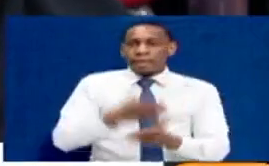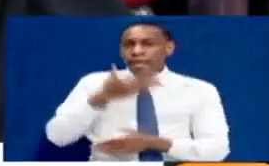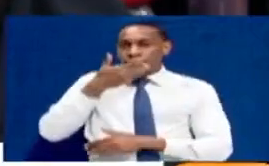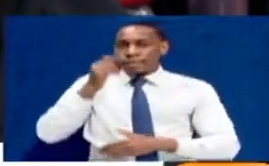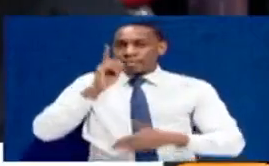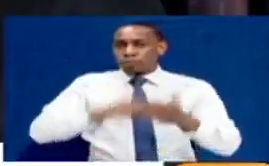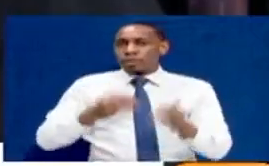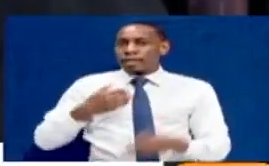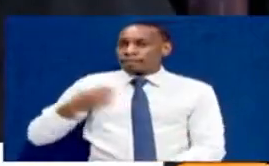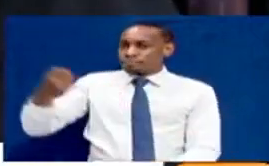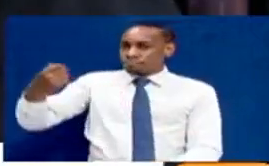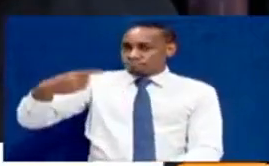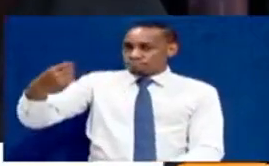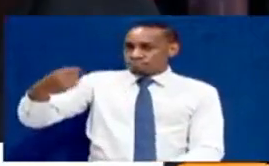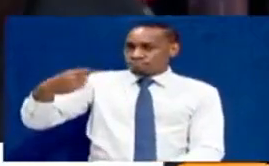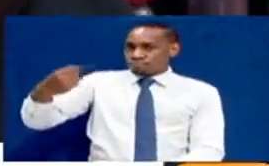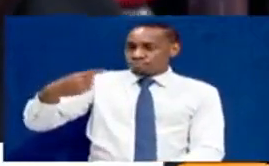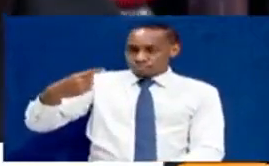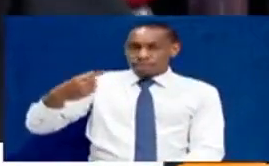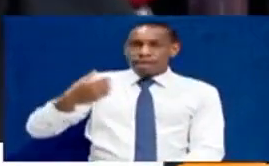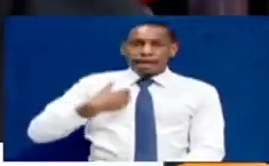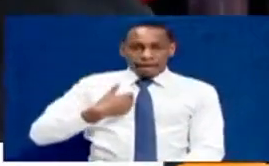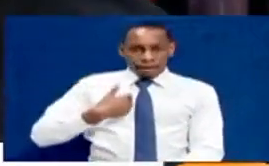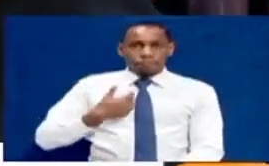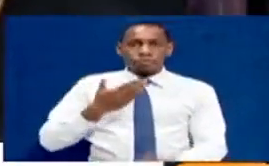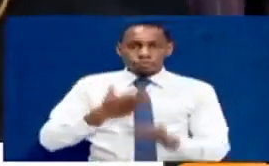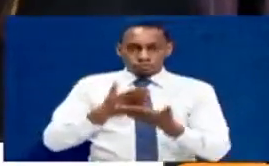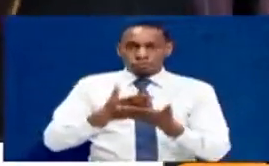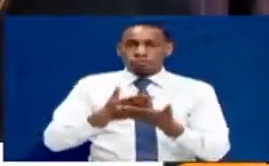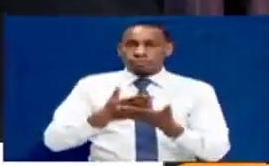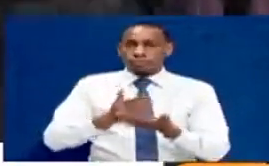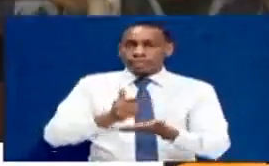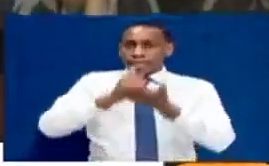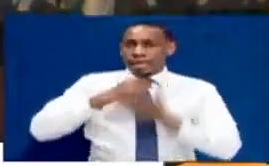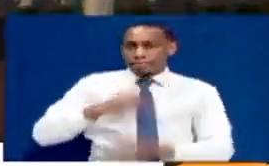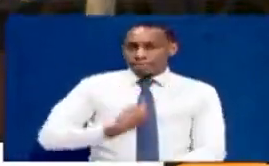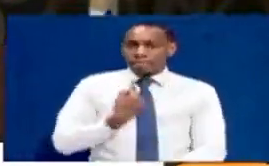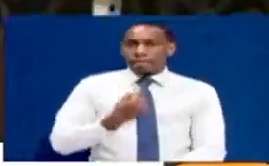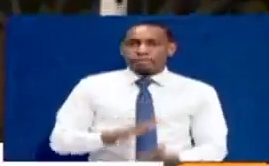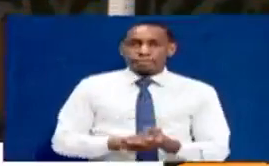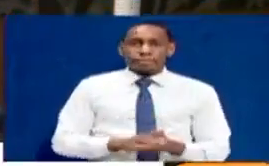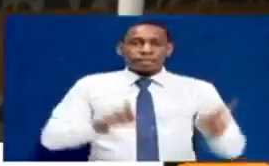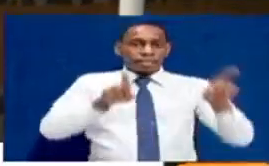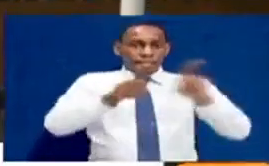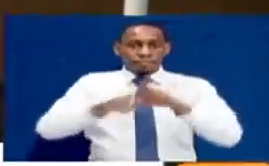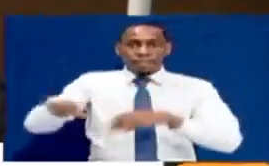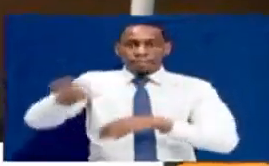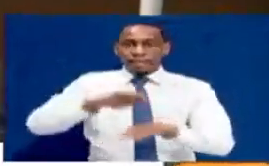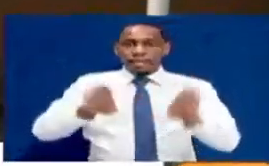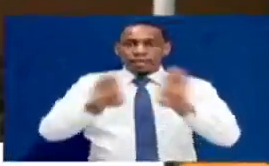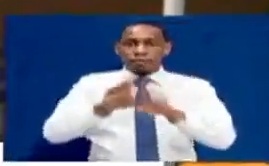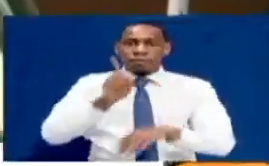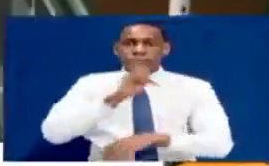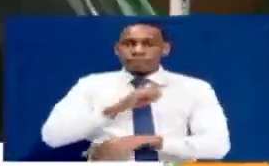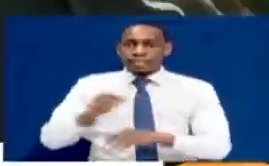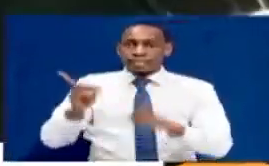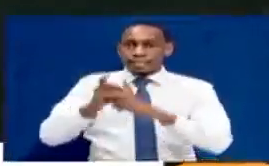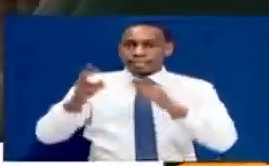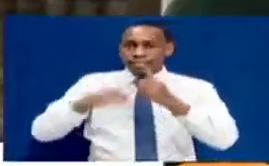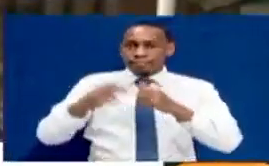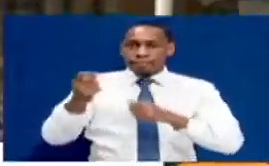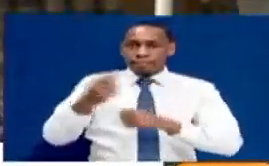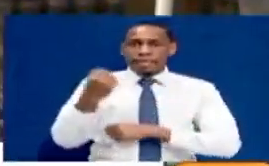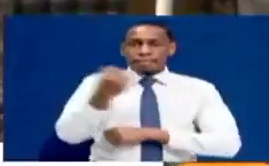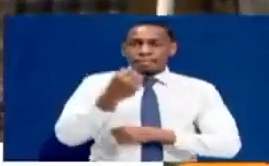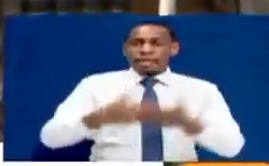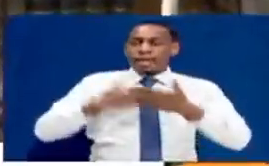sisi napata mshahara yetu. Napata at least najisaidia sisi mwenyewe. Mtaa huu ulifungwa mnamo Mei tarehe 7